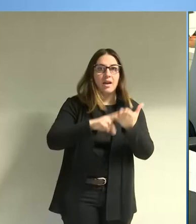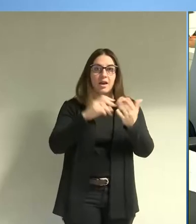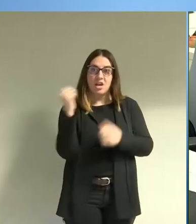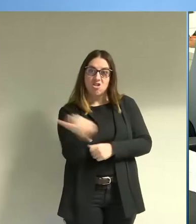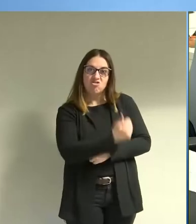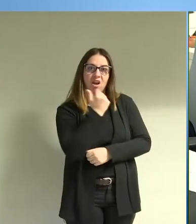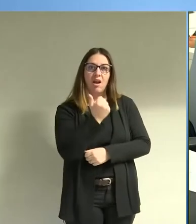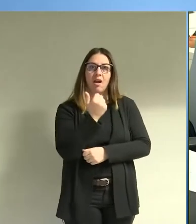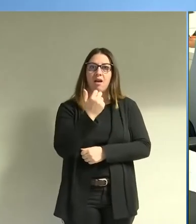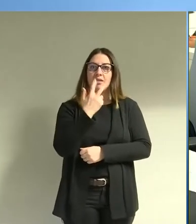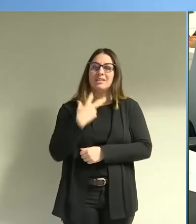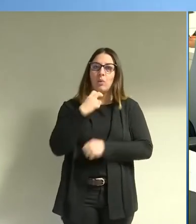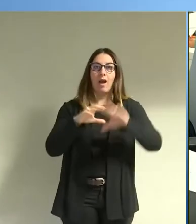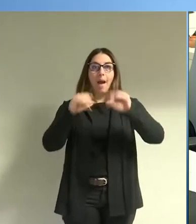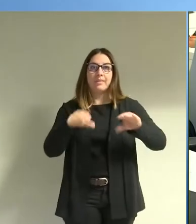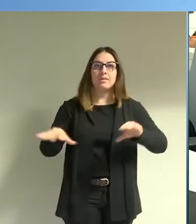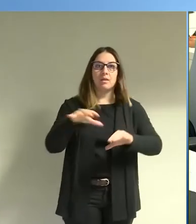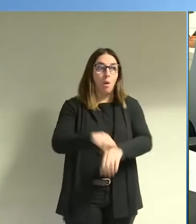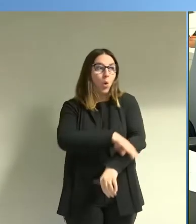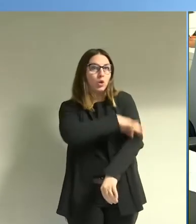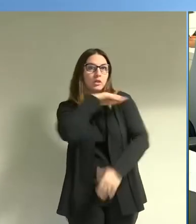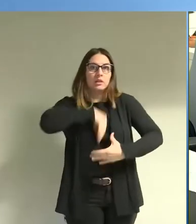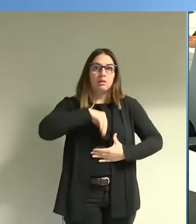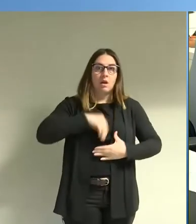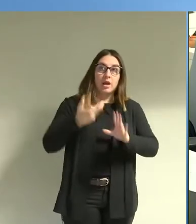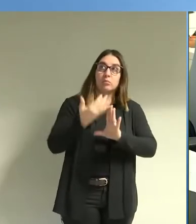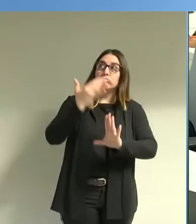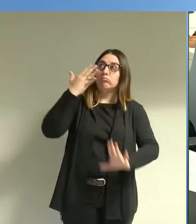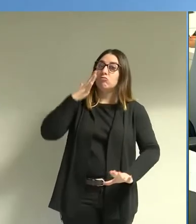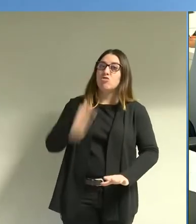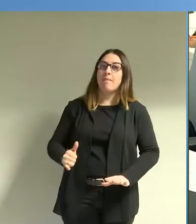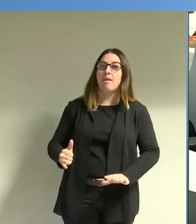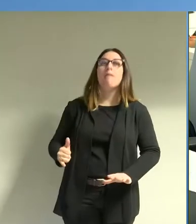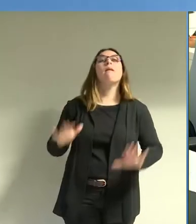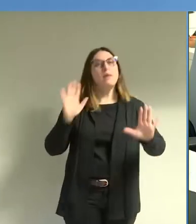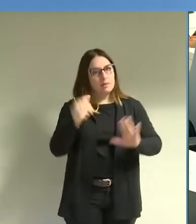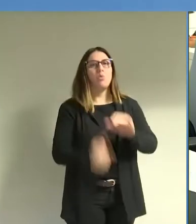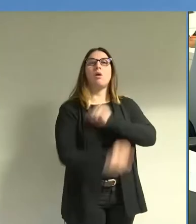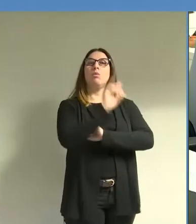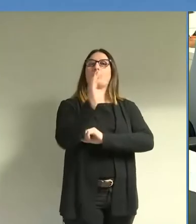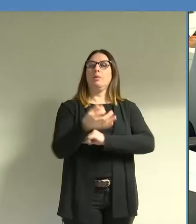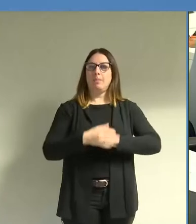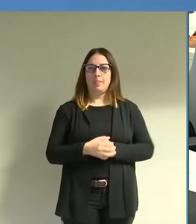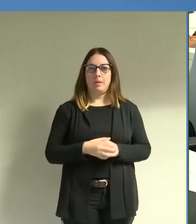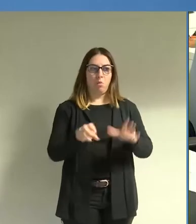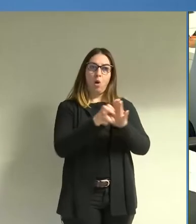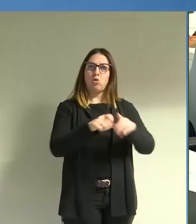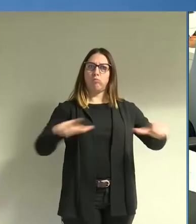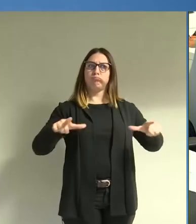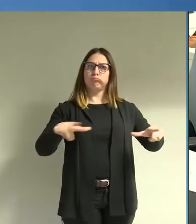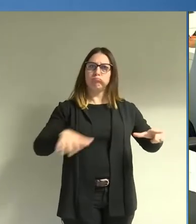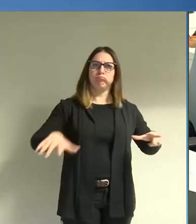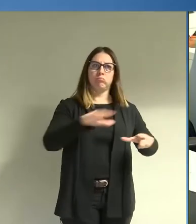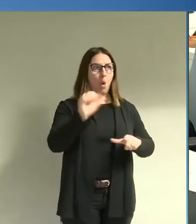des habitants des habitants et à ma connaissance cela n'avait jamais encore été fait sur un territoire de cette dimension donc c'est une première une première